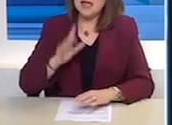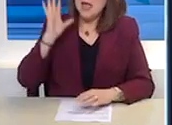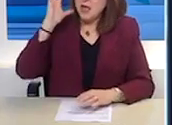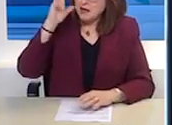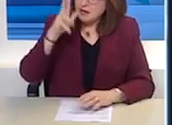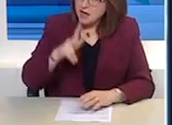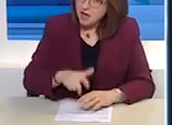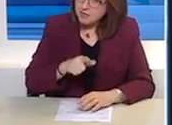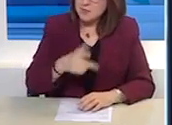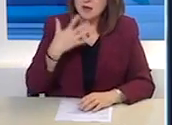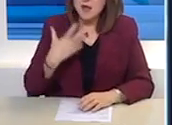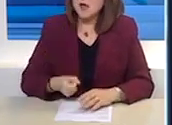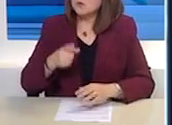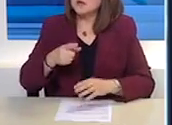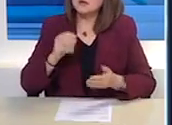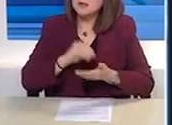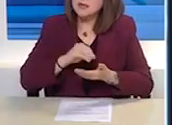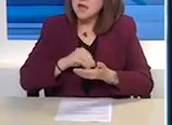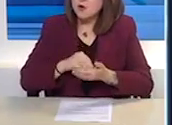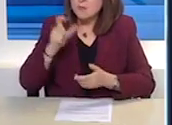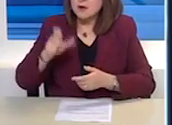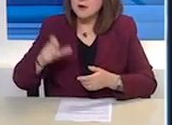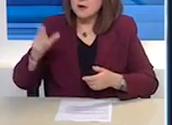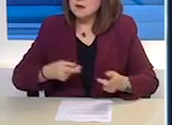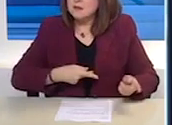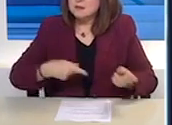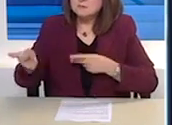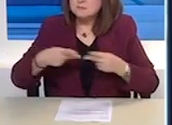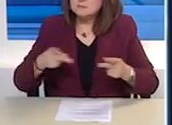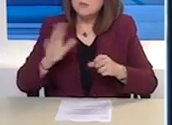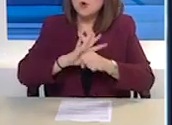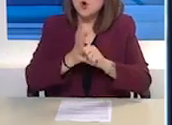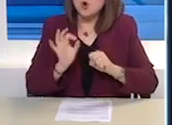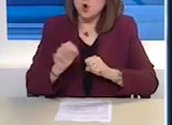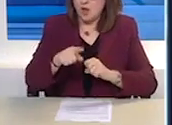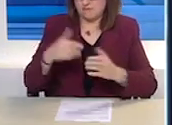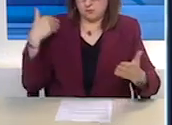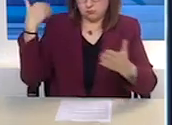καθημερινότητας αντιμετωπίζουν πλέον και τους συνανθρώπους μας που έχουν ανάγκη διακομιδή στο νοσοκομείο λόγω του κορονοϊού.